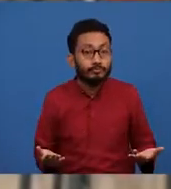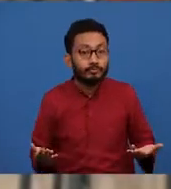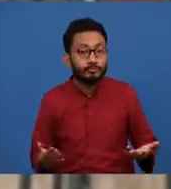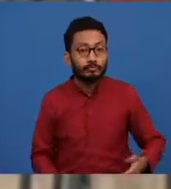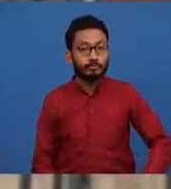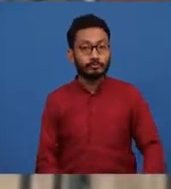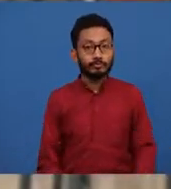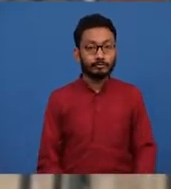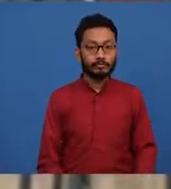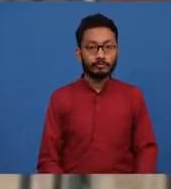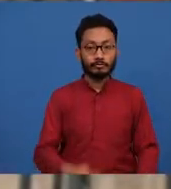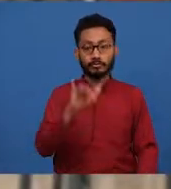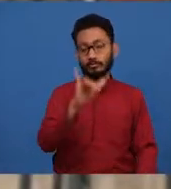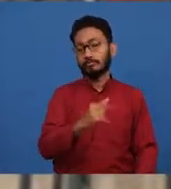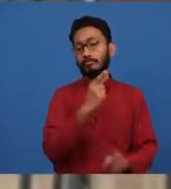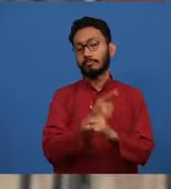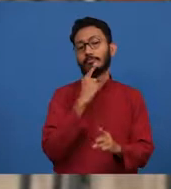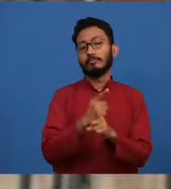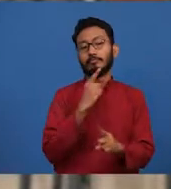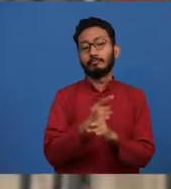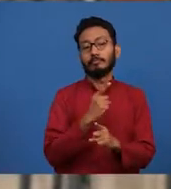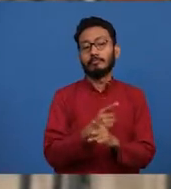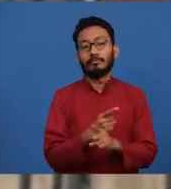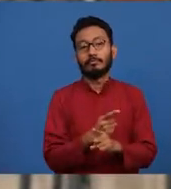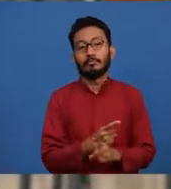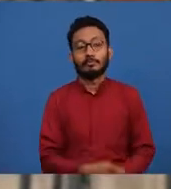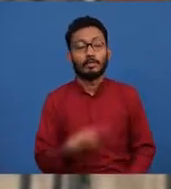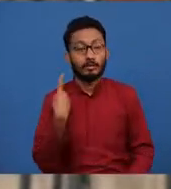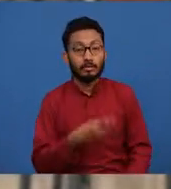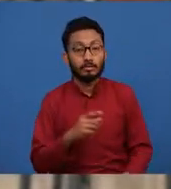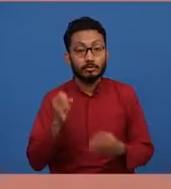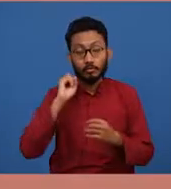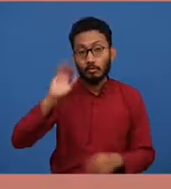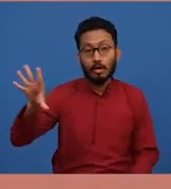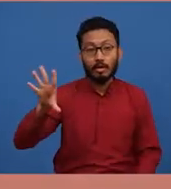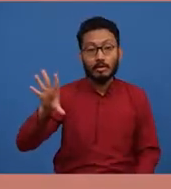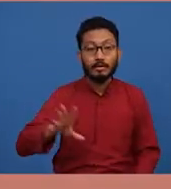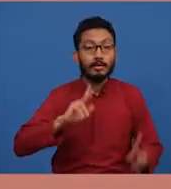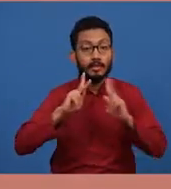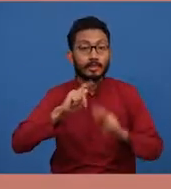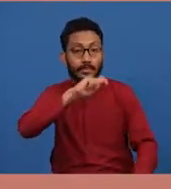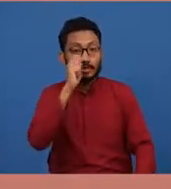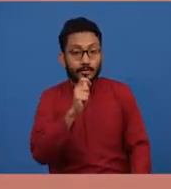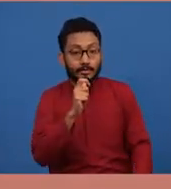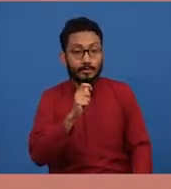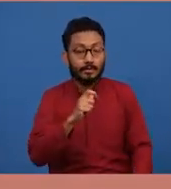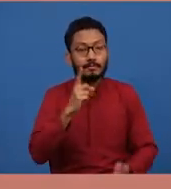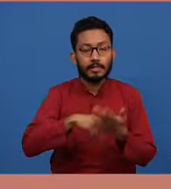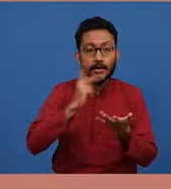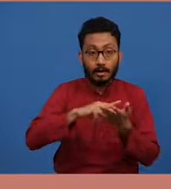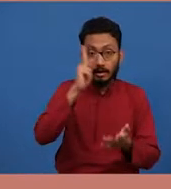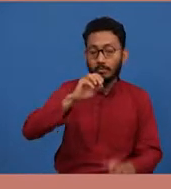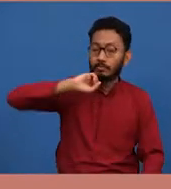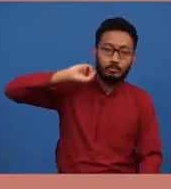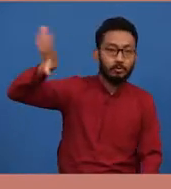Ya, tepat sekali. Kita gugurkan kata tanya apakah.